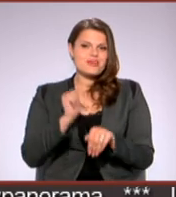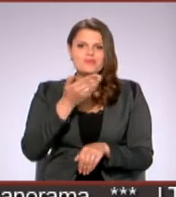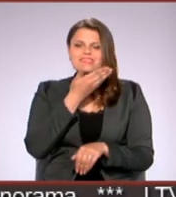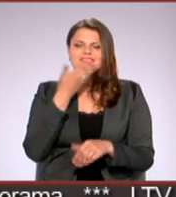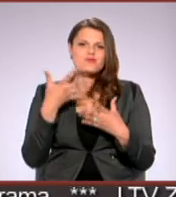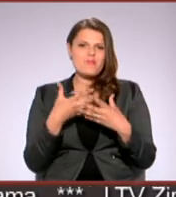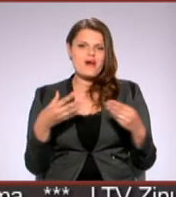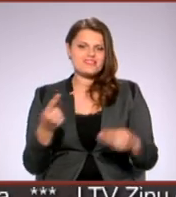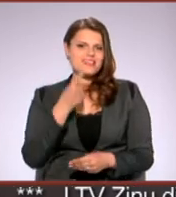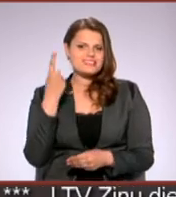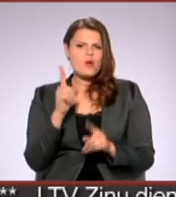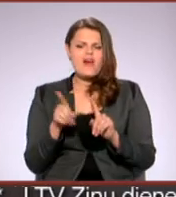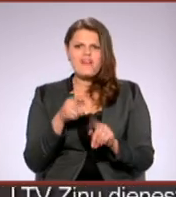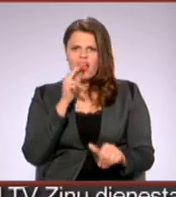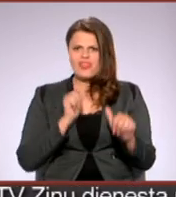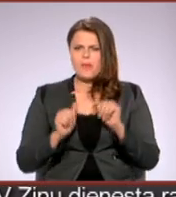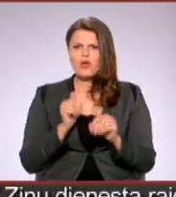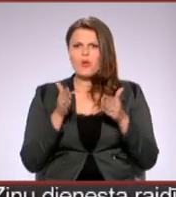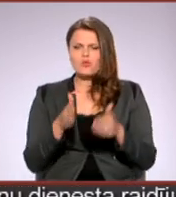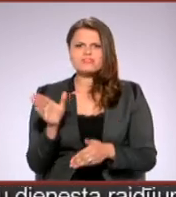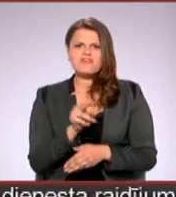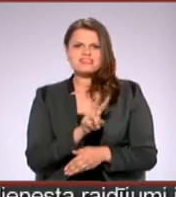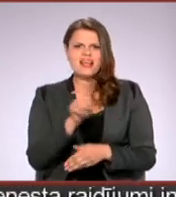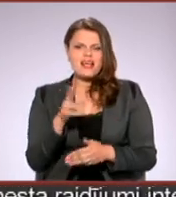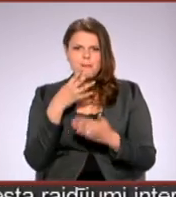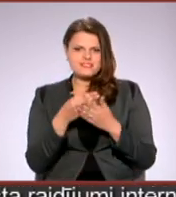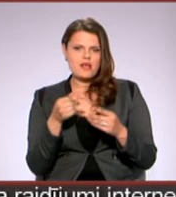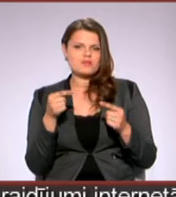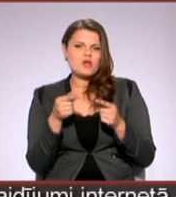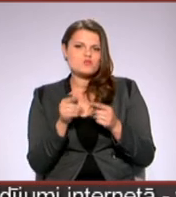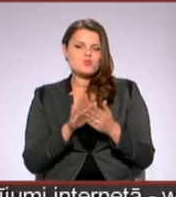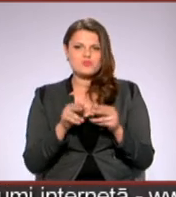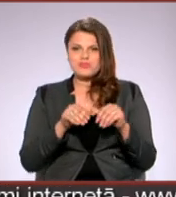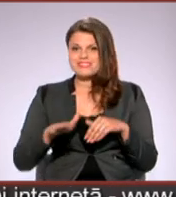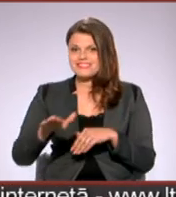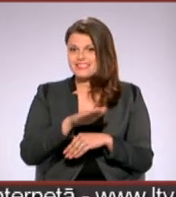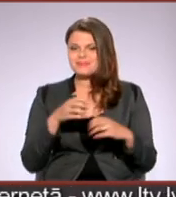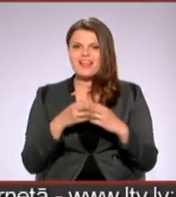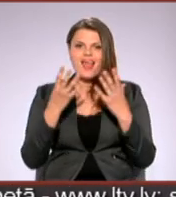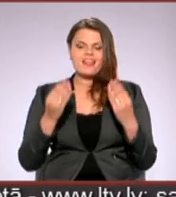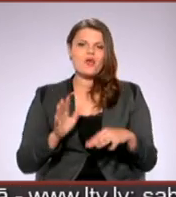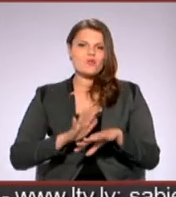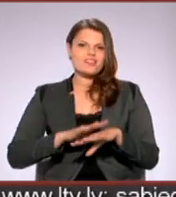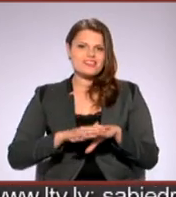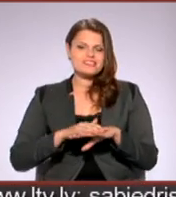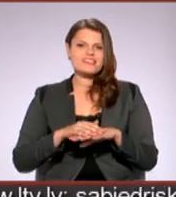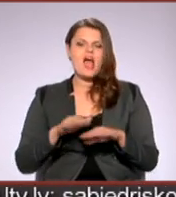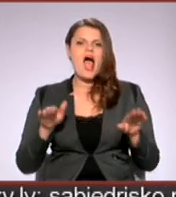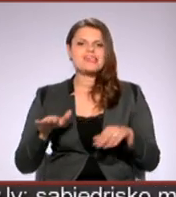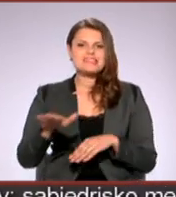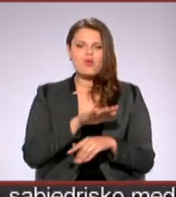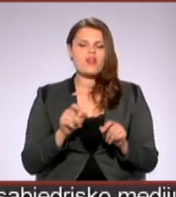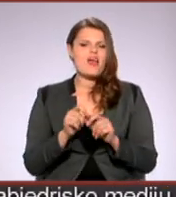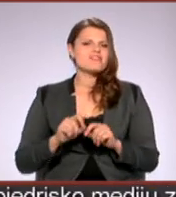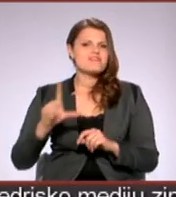Sajūtot silto pavasara saulē, aizvien nemierīgāk kļūst visi, kam savus kaktiņus zemes. Lieldienu tirdziņa aizkrauklē šodien vislielākā pirkšana